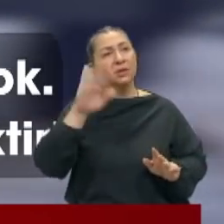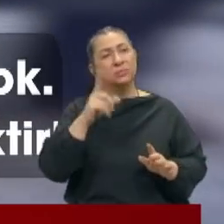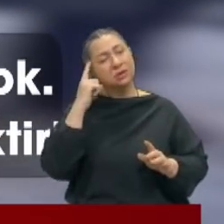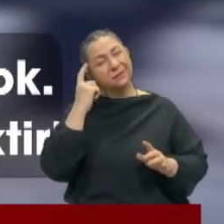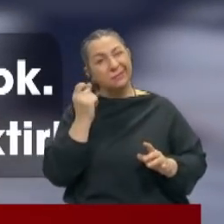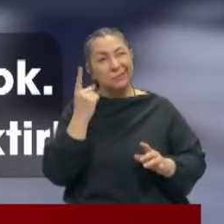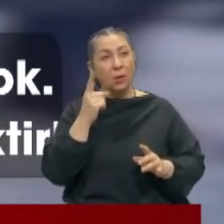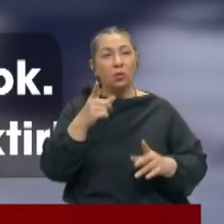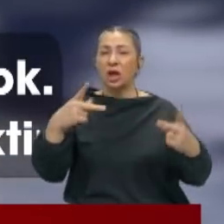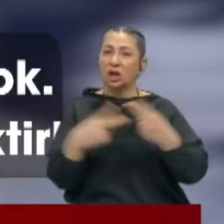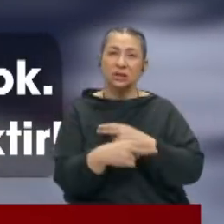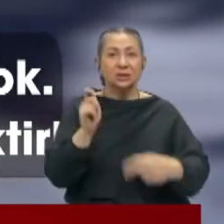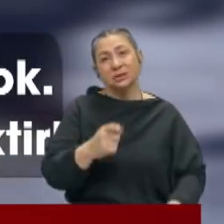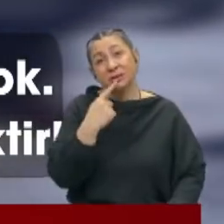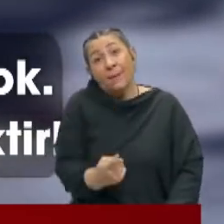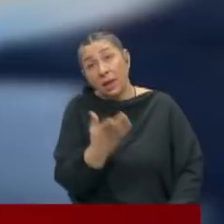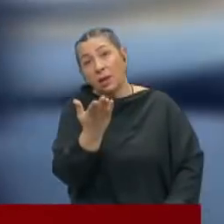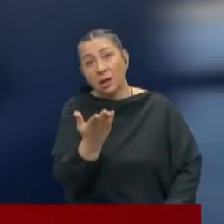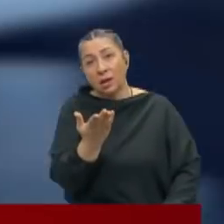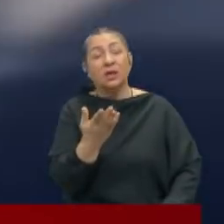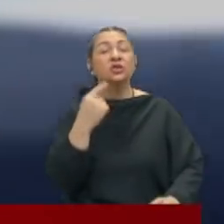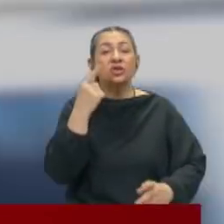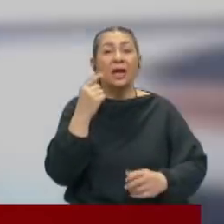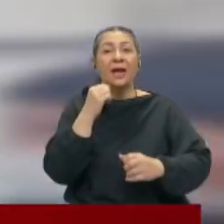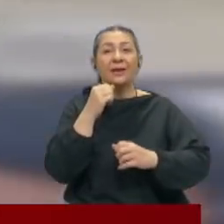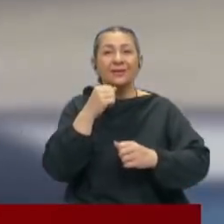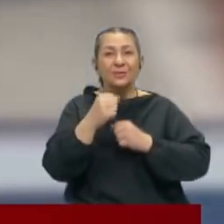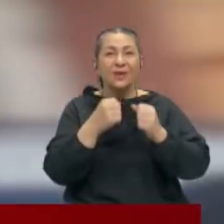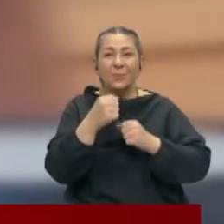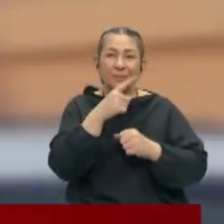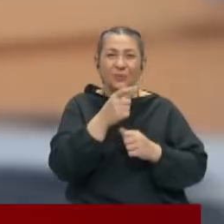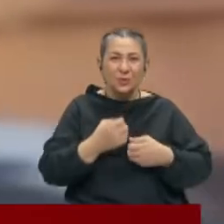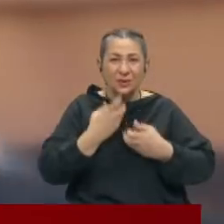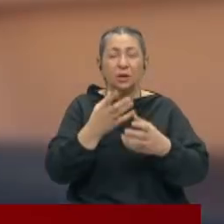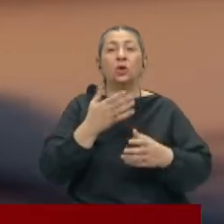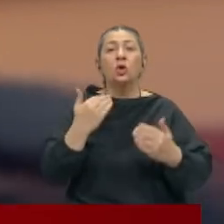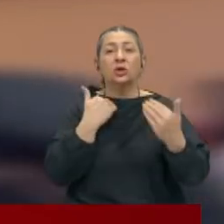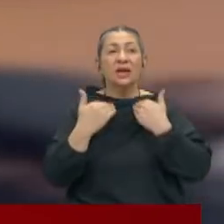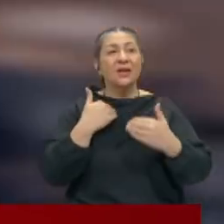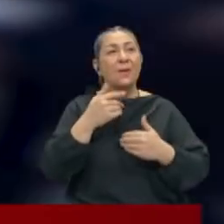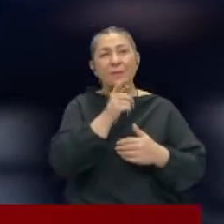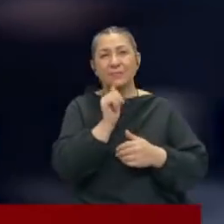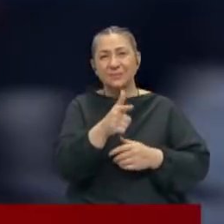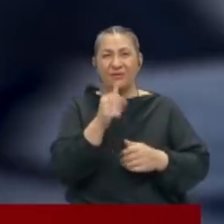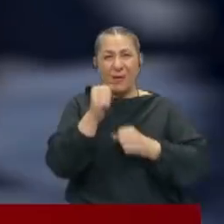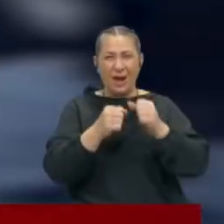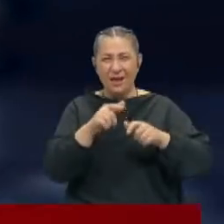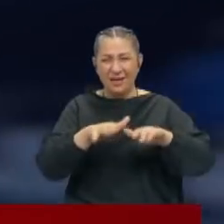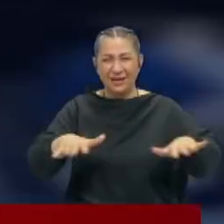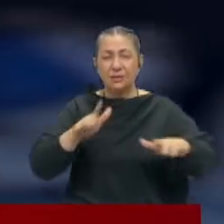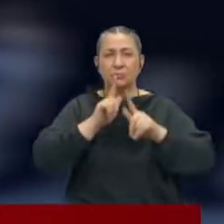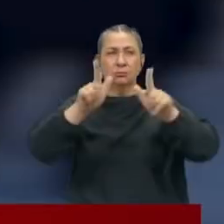bulup onu da keseceksin demektir. Şeker pancarı üreticileri de Yozgat'ta fabrikanın bayisi önünde ses